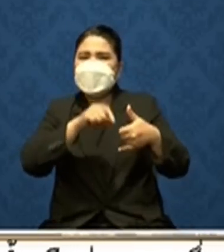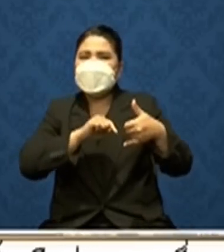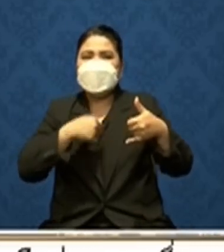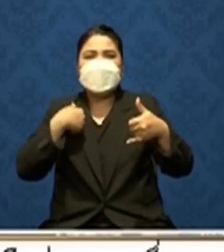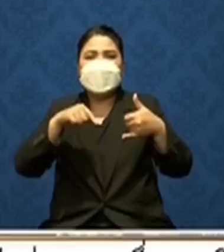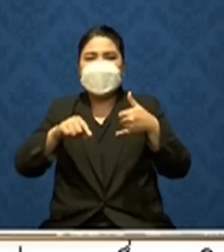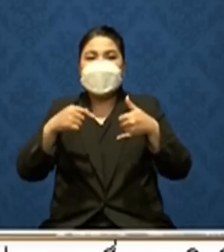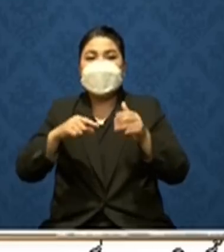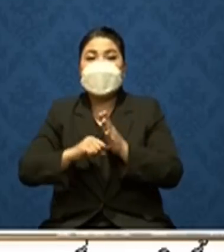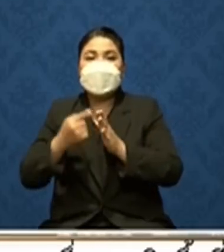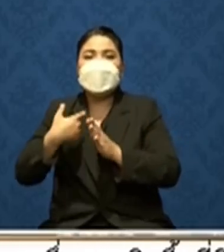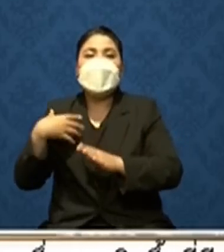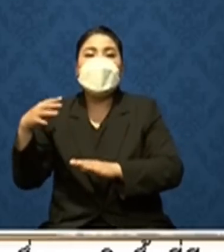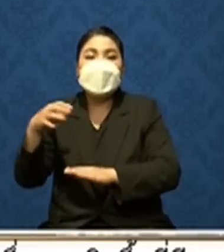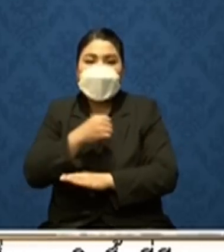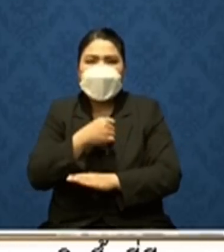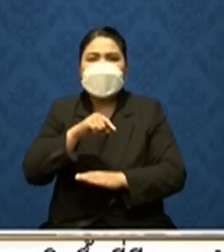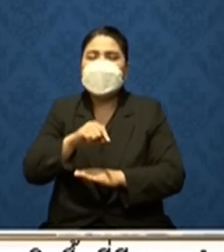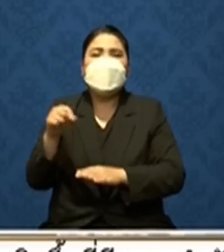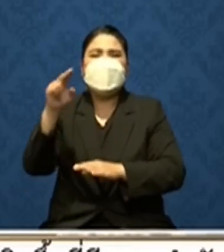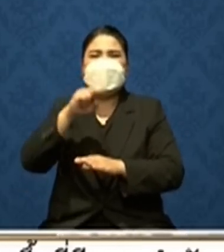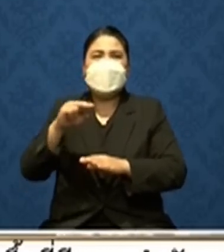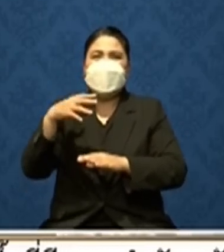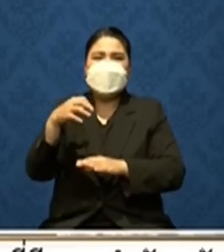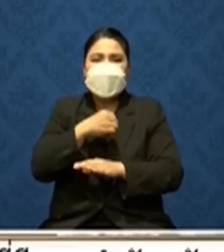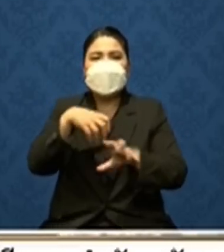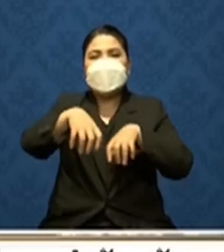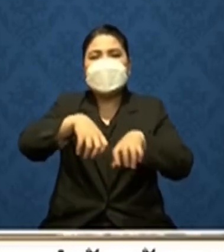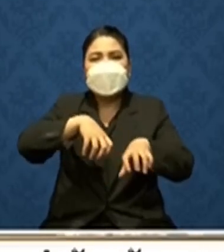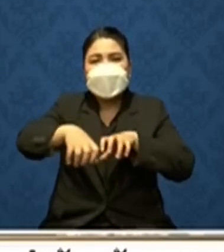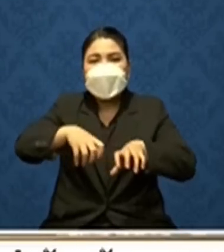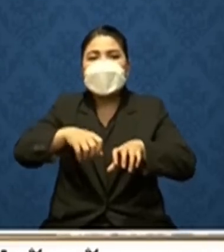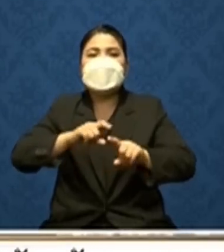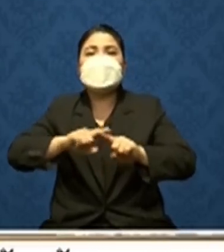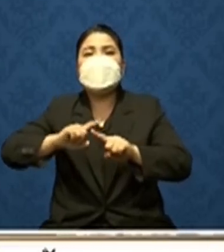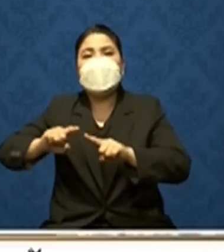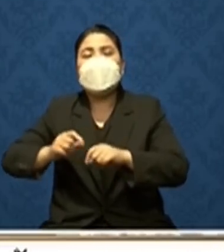เข้าสวนนาดการใช้อำนาจการบริหารอำนาจ